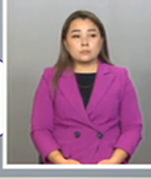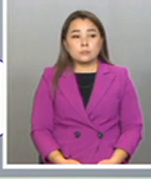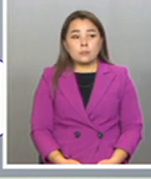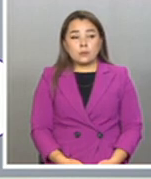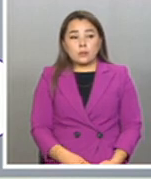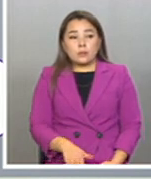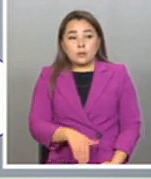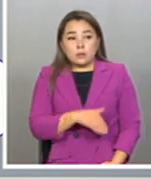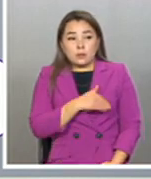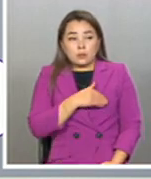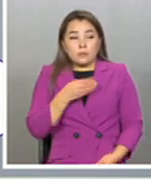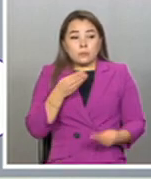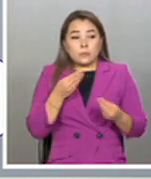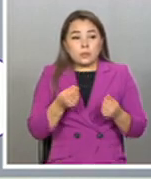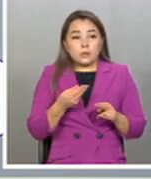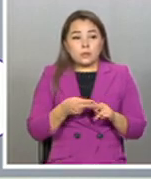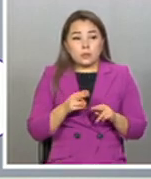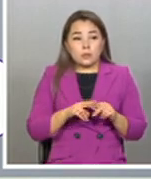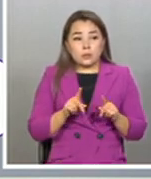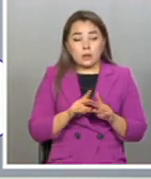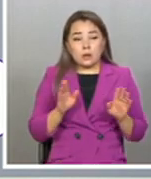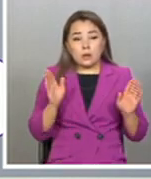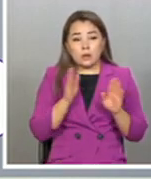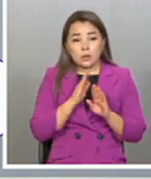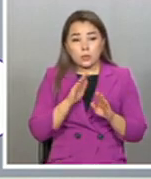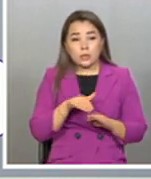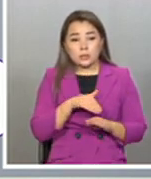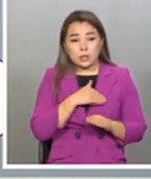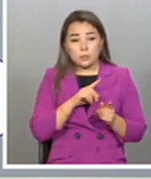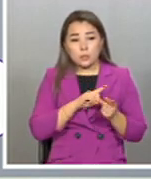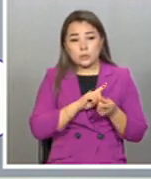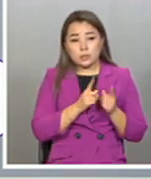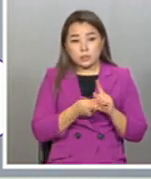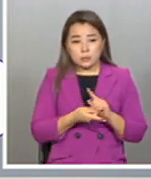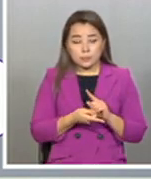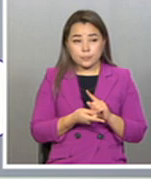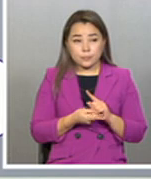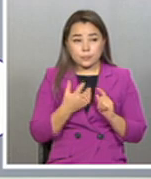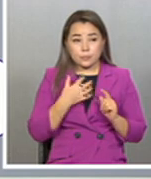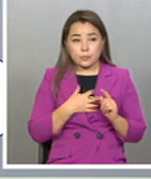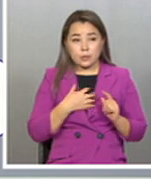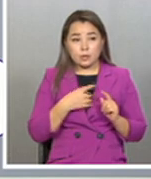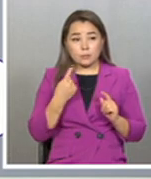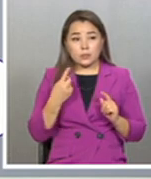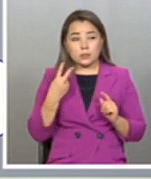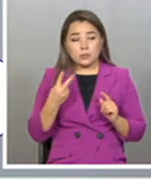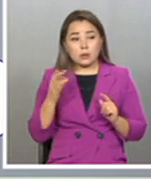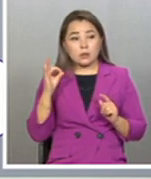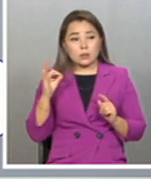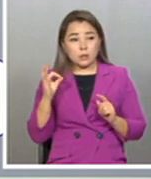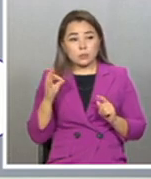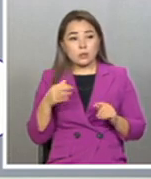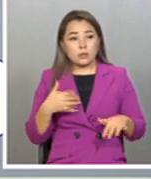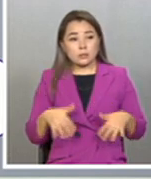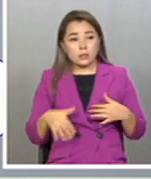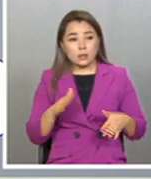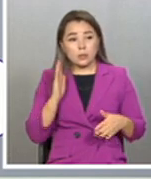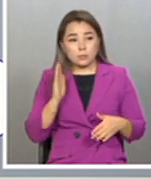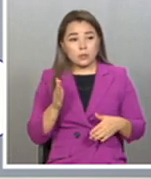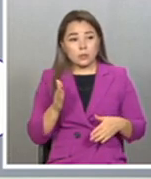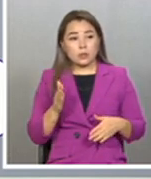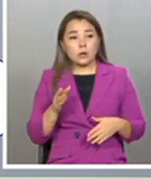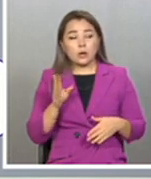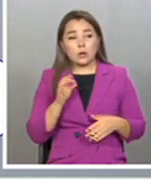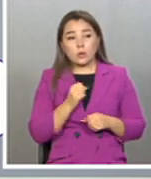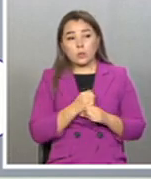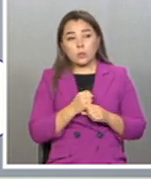Температураның әсері. Температура, ауа температурасының өзгерісі негізінен 1-2 градуста әлсіз болады. Ал қоныржай